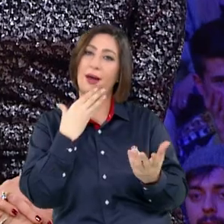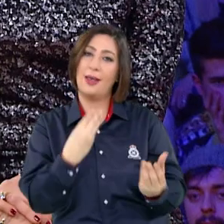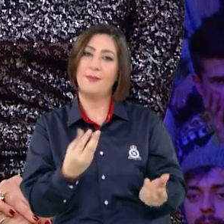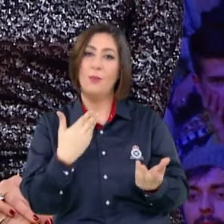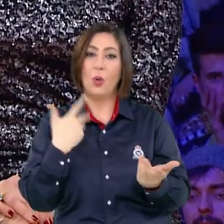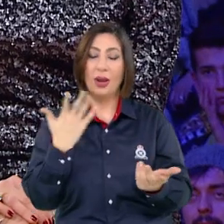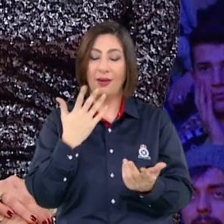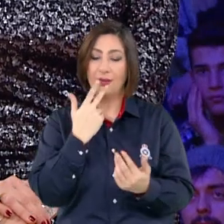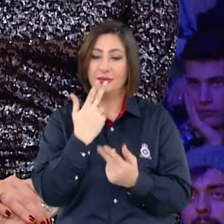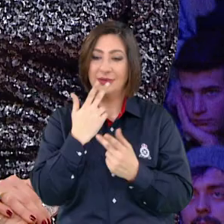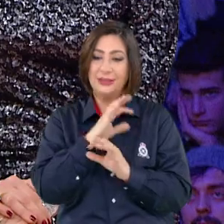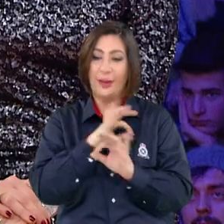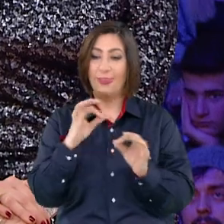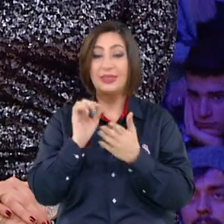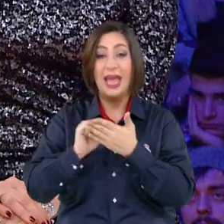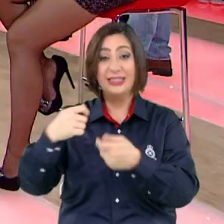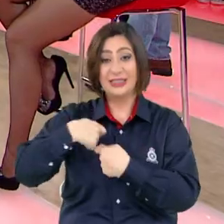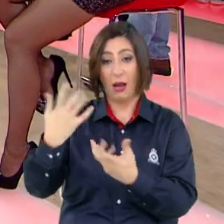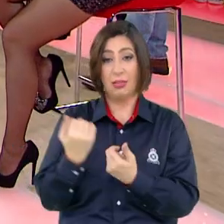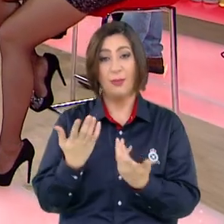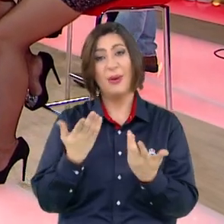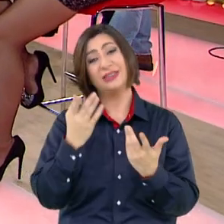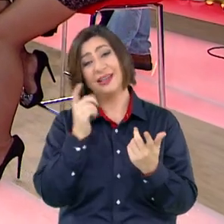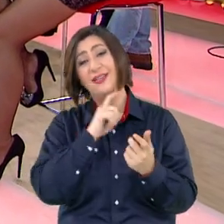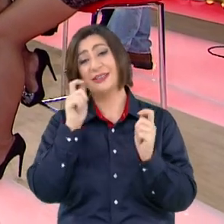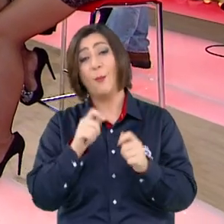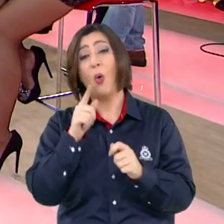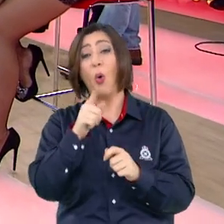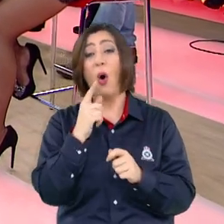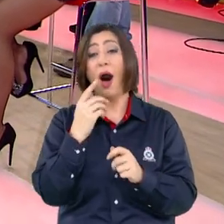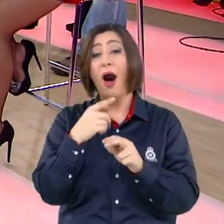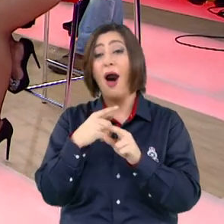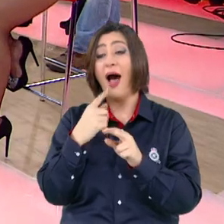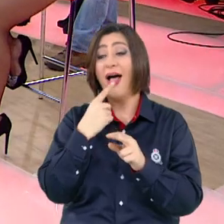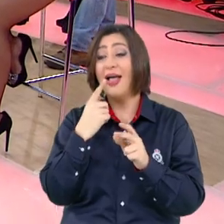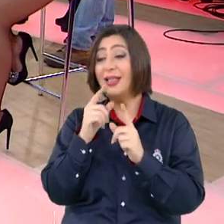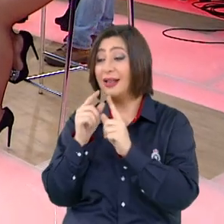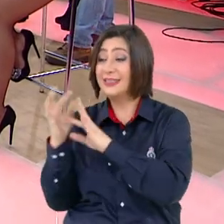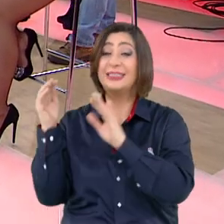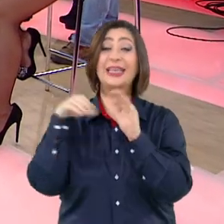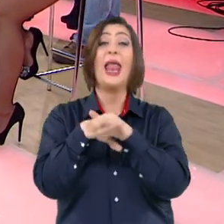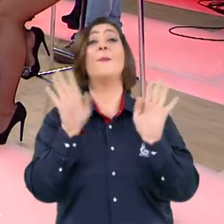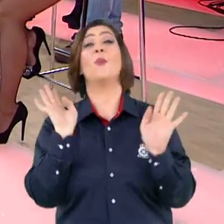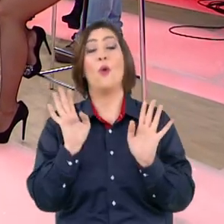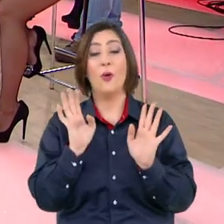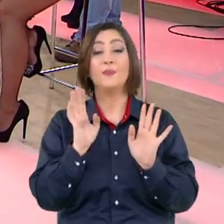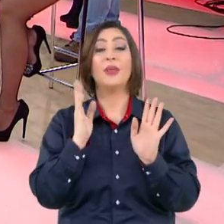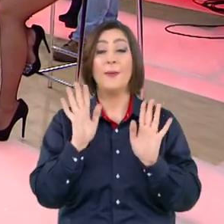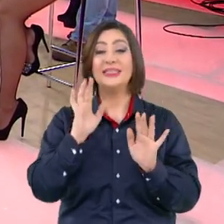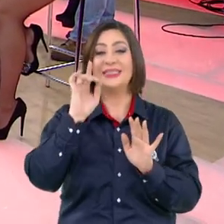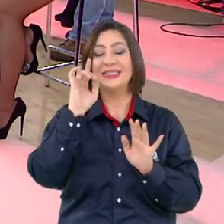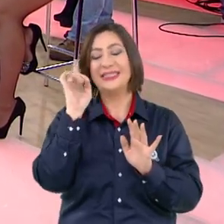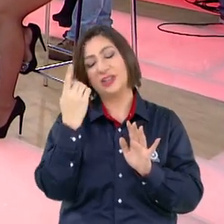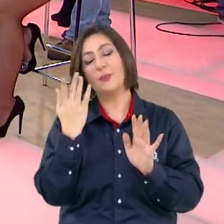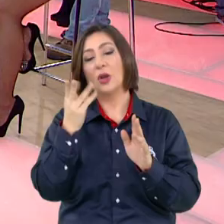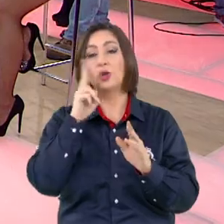dersi aldım. İşte artık nereden aldıysanız o artikülasyona gelemiyor o yani. Hayır. Şimdi sadece şarkı